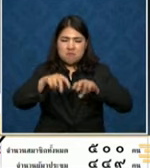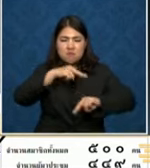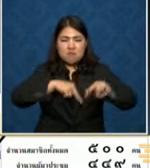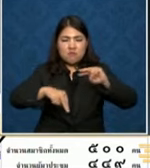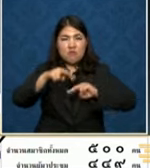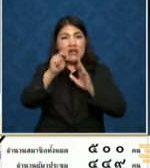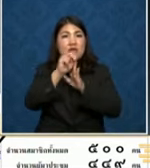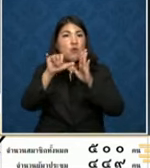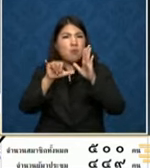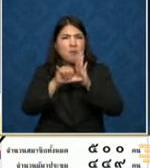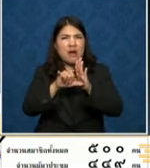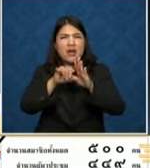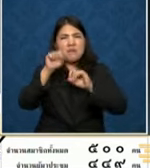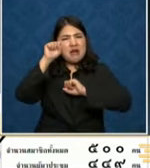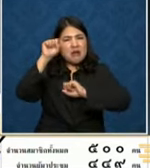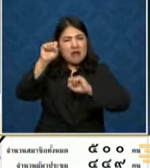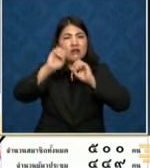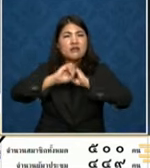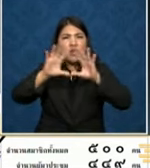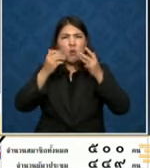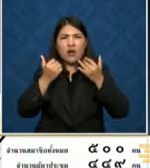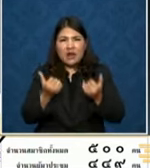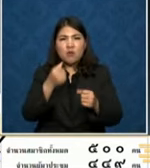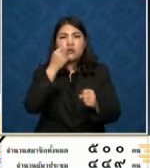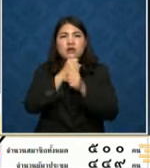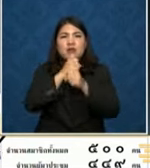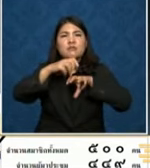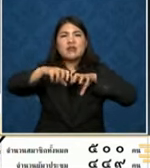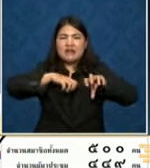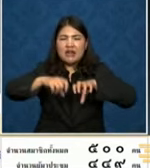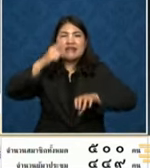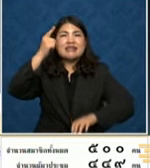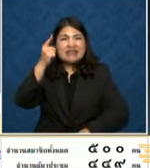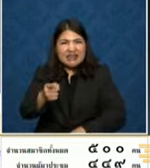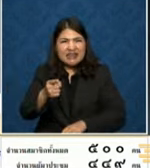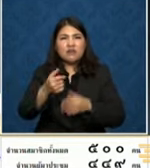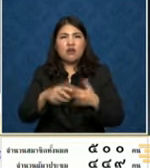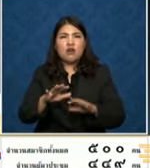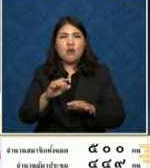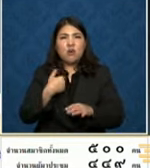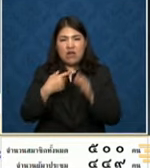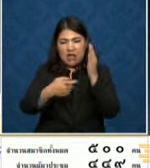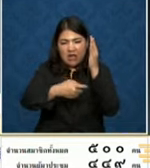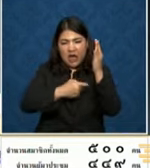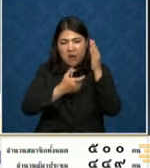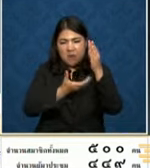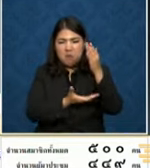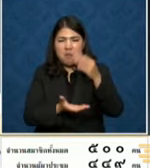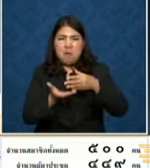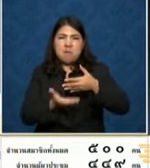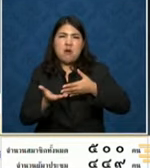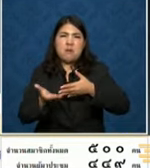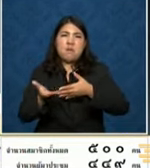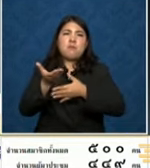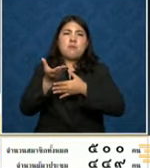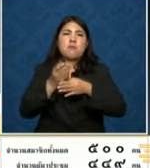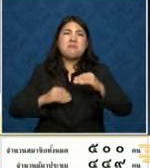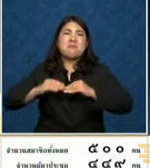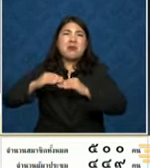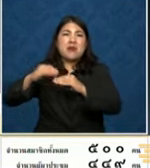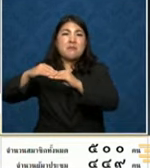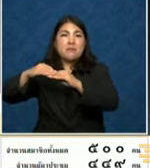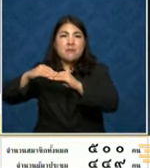นที่จับต้องได้และเห็นเป็นรูปธรรมว่าเราเอาจริงเอาจังนะครับราคายางมาถึงดีดขึ้นดีดขึ้นดีดขึ้นดีดขึ้นจน